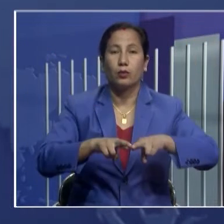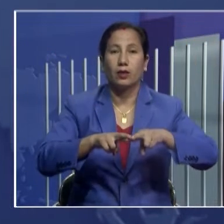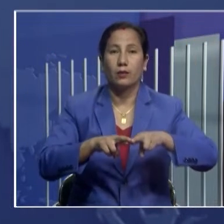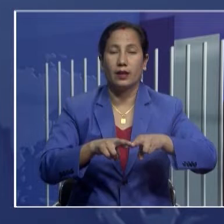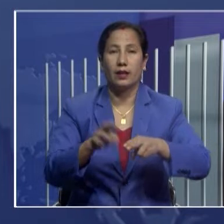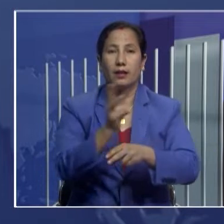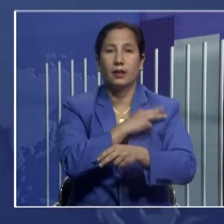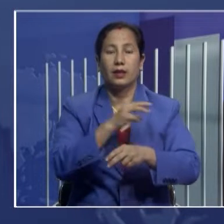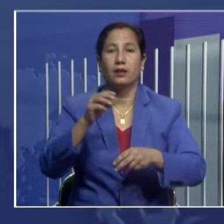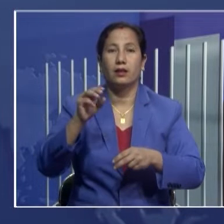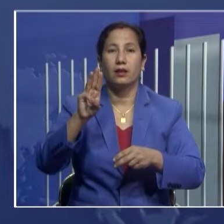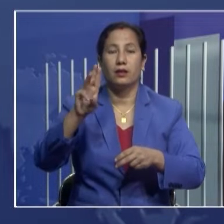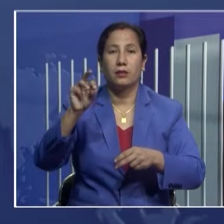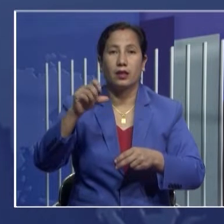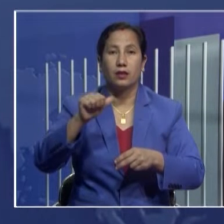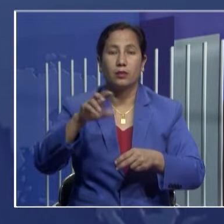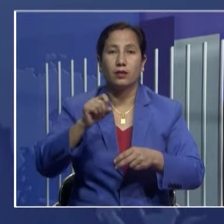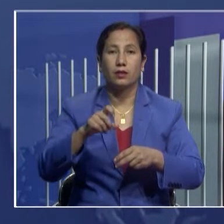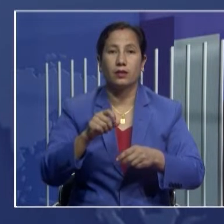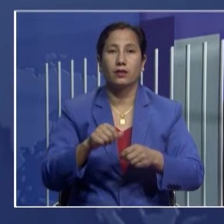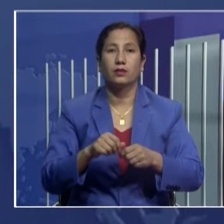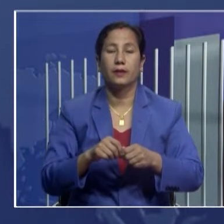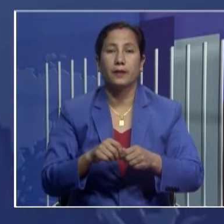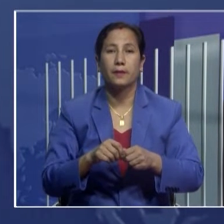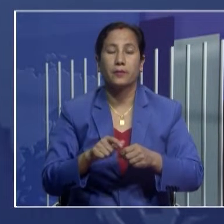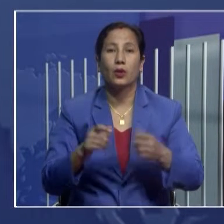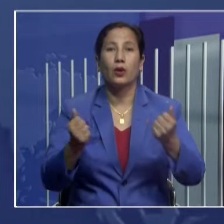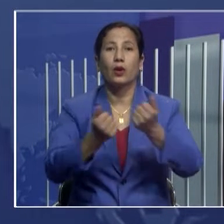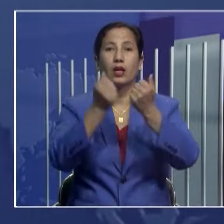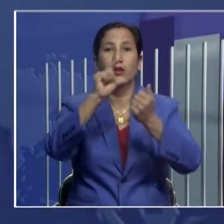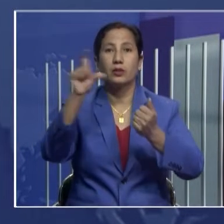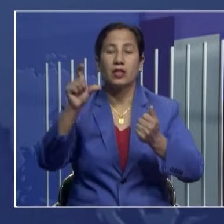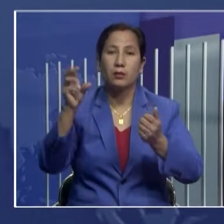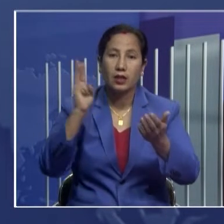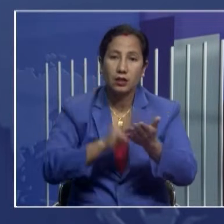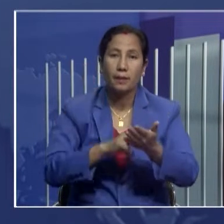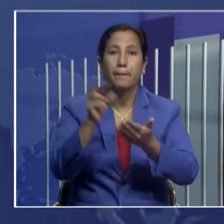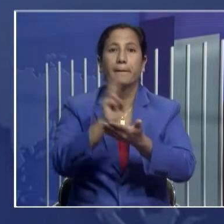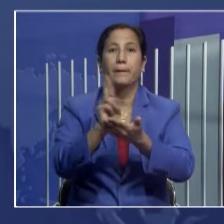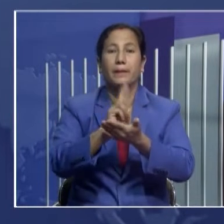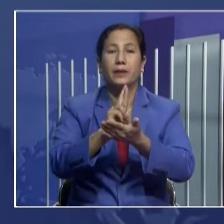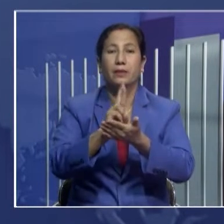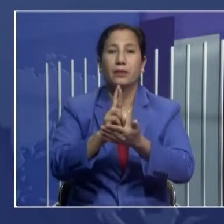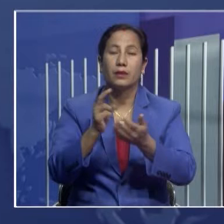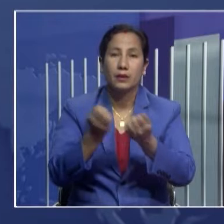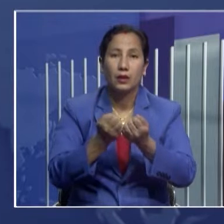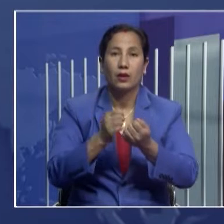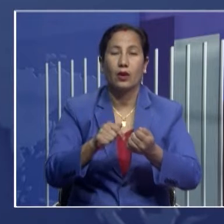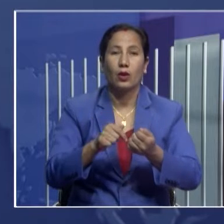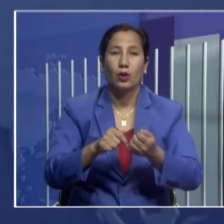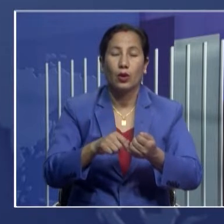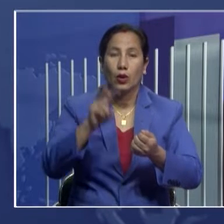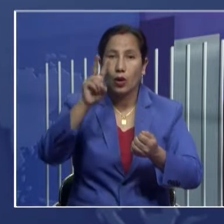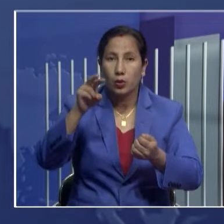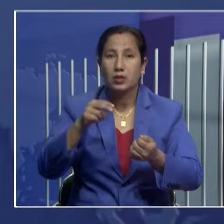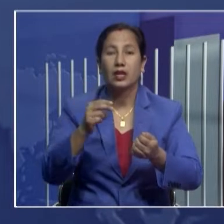टेलिफोन सम्पर्कमा। माधवजी, हजुर हजुर प्रेमजी, त्यो घटनाको विषयमा थप अपडेट गराउनुहोस्, थप जानकारी गराउनुहोस्। अहिलेको स्थिति, पछिल्लो